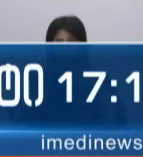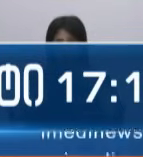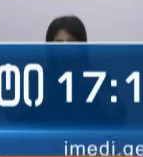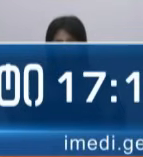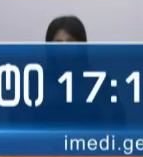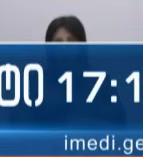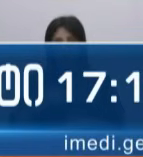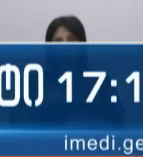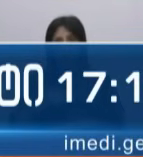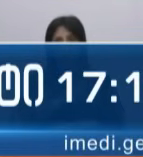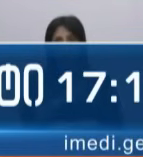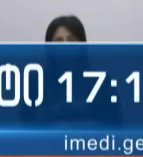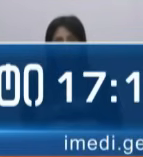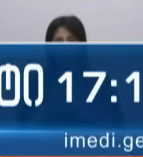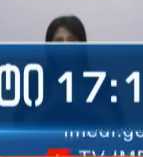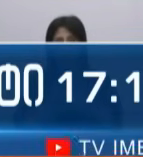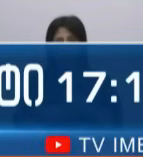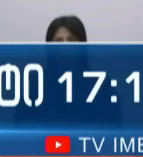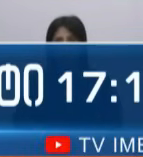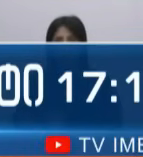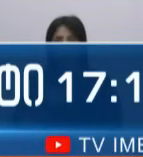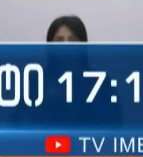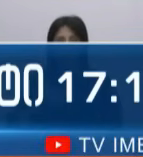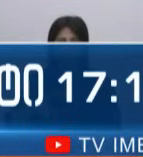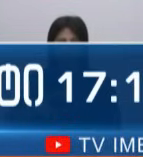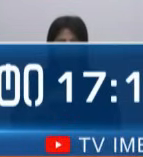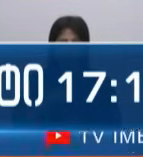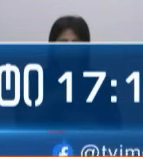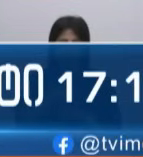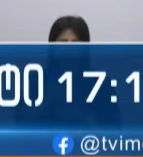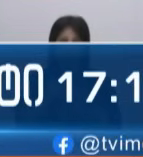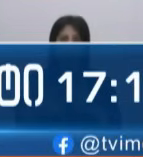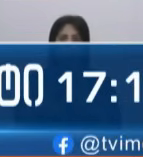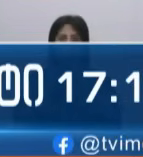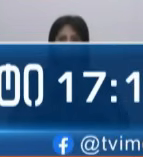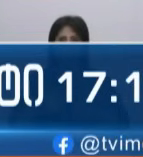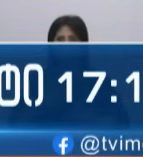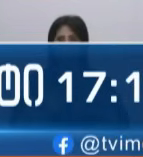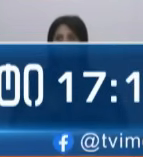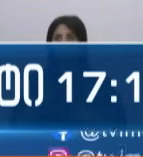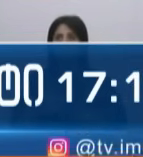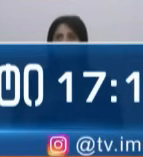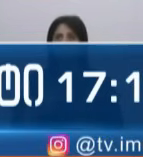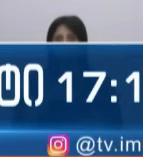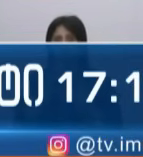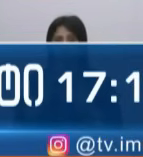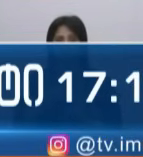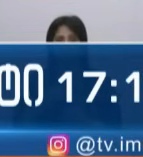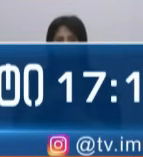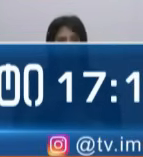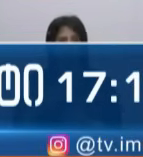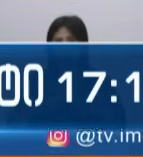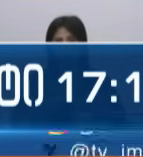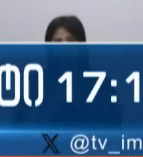გადაწყვეტილება არის ჩვენთვის მძლავრი ბერკეტი ჩვენი ქვეყნის სრული დეოკუპაციისთვის ბრძოლაში. ჩვენ ღალატს ხერს